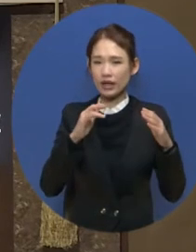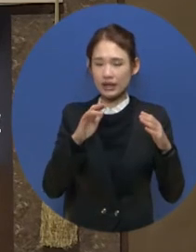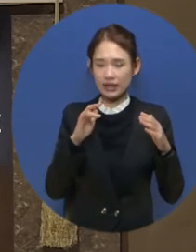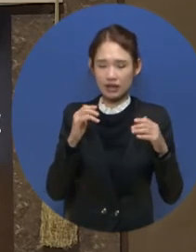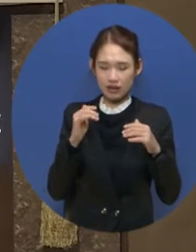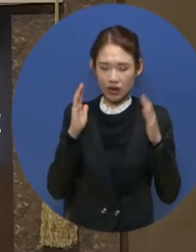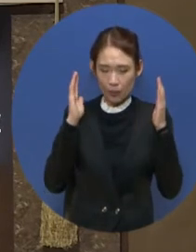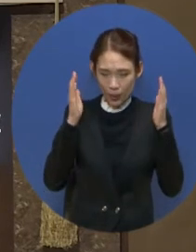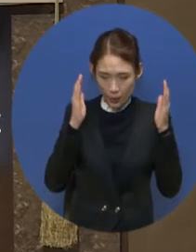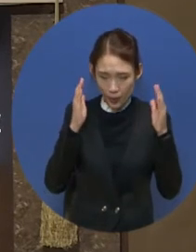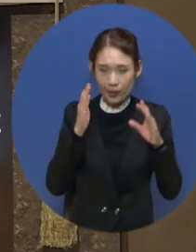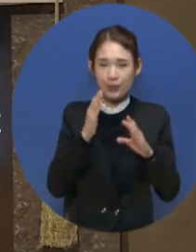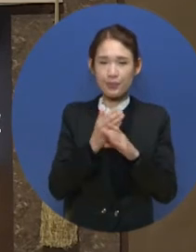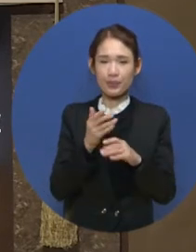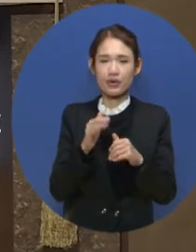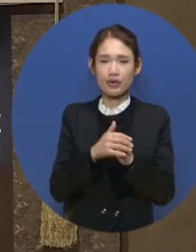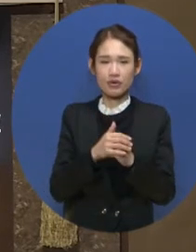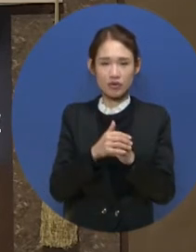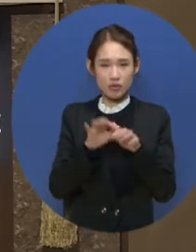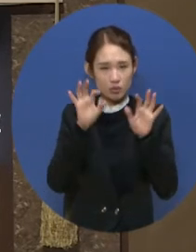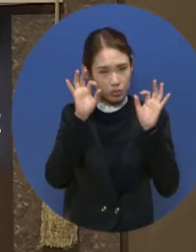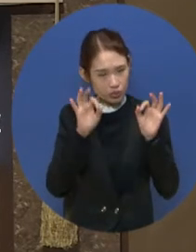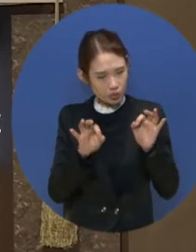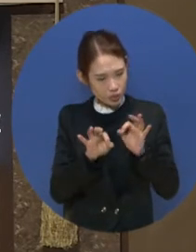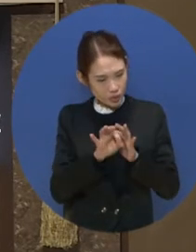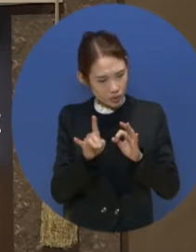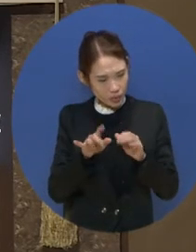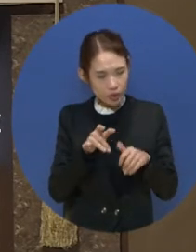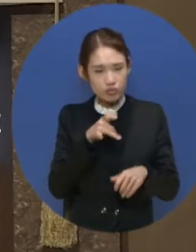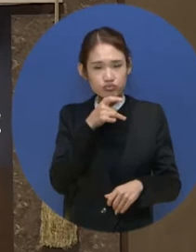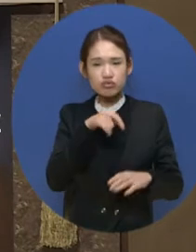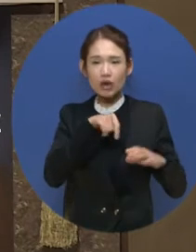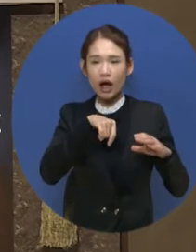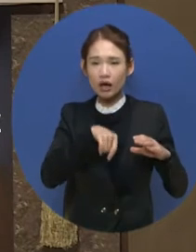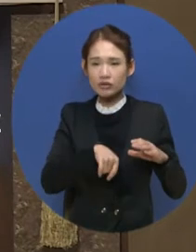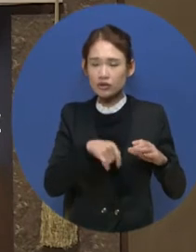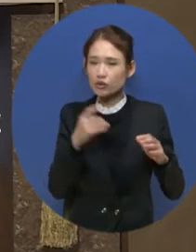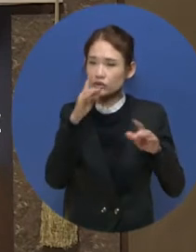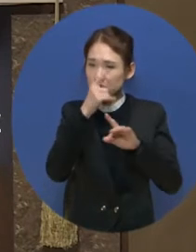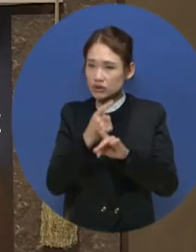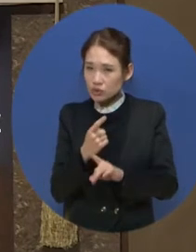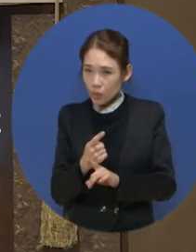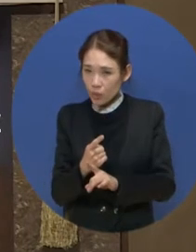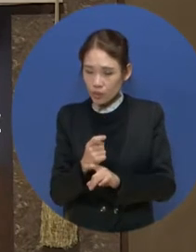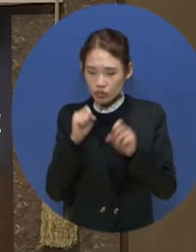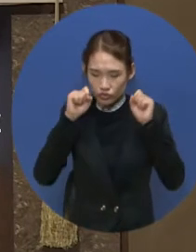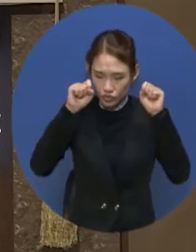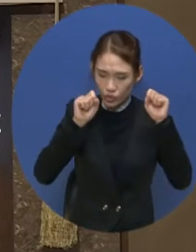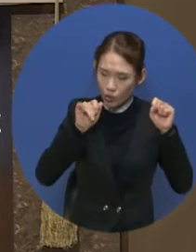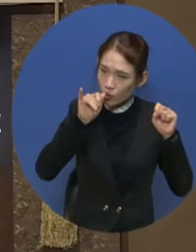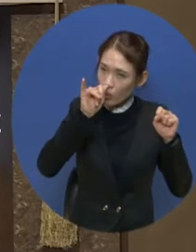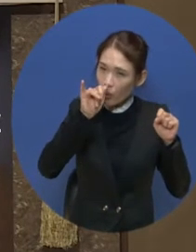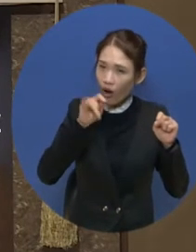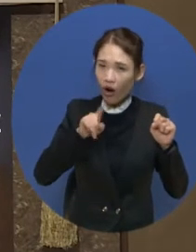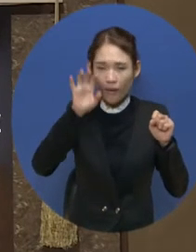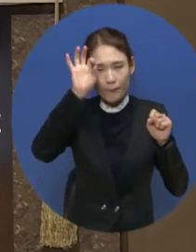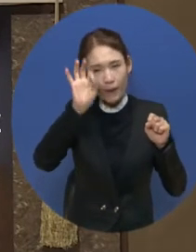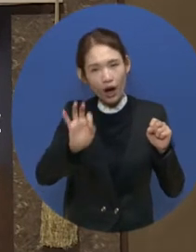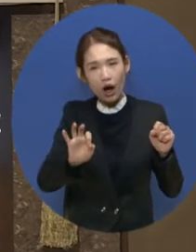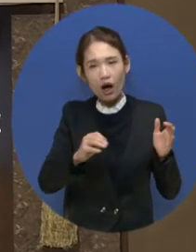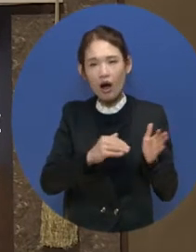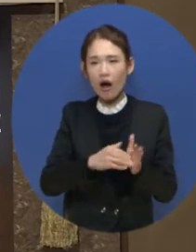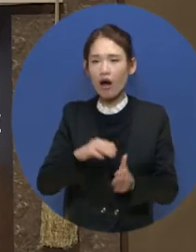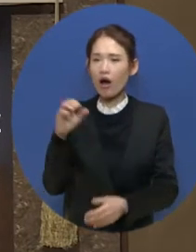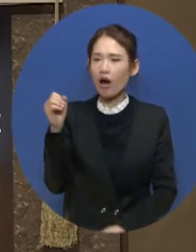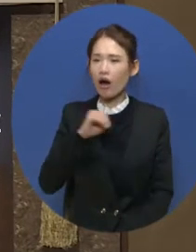독일에서 보니까 장애를 갖고 있는 분들이 물에서 치료도 하고 운동도 하는 걸 보신 거에요 그래서 아